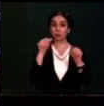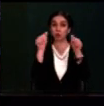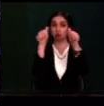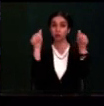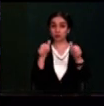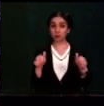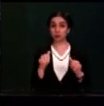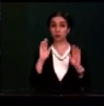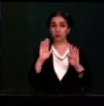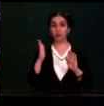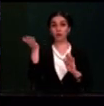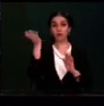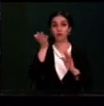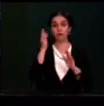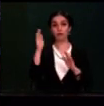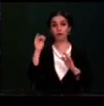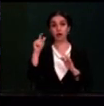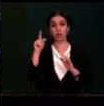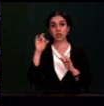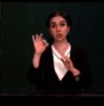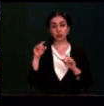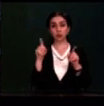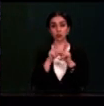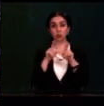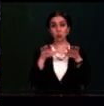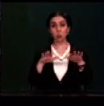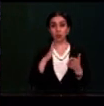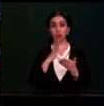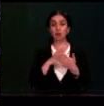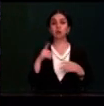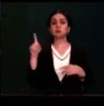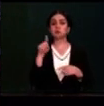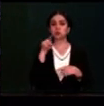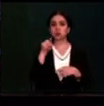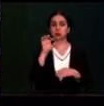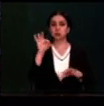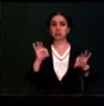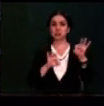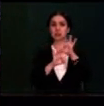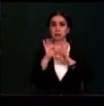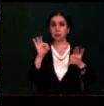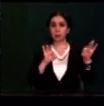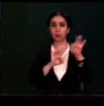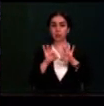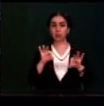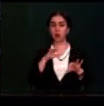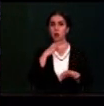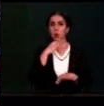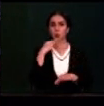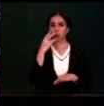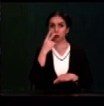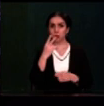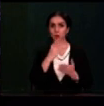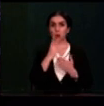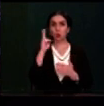formulamiz fazoda ham o'rinli ekan. Siz chizmada kubni ko'rib turibsiz.